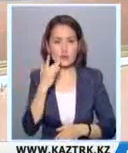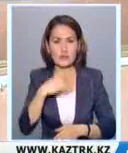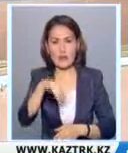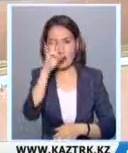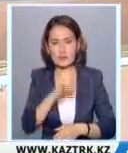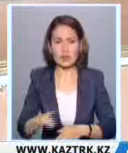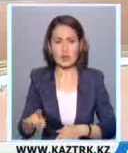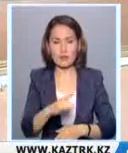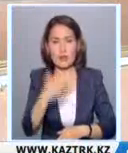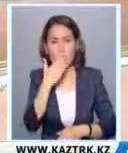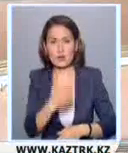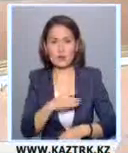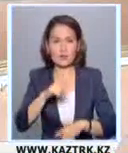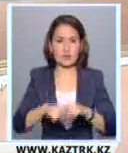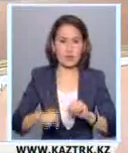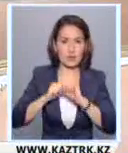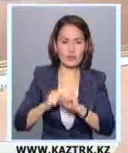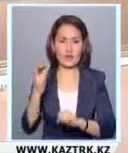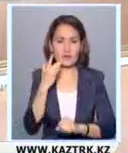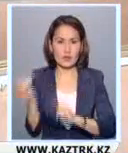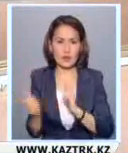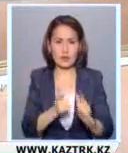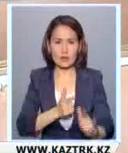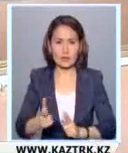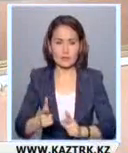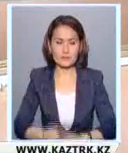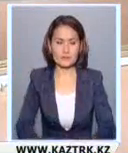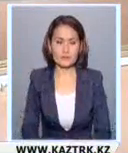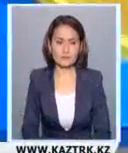Бұл біздің ер жүрек әскерімізге дем беріп, қарқынды дамуына үлес қосады.